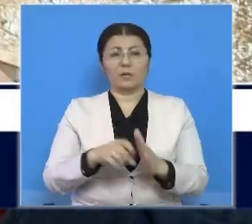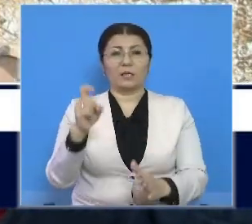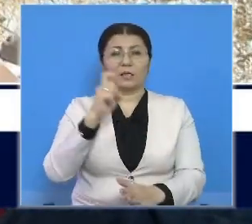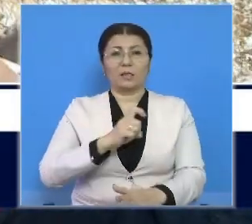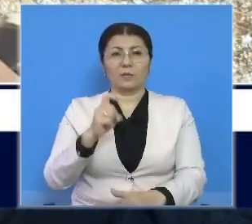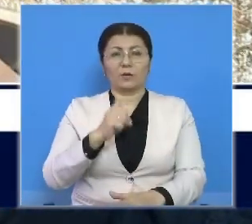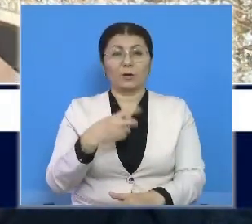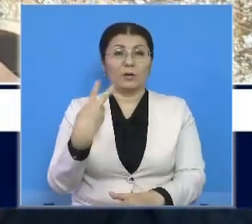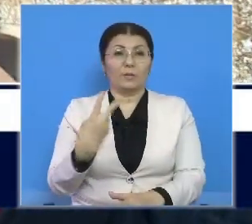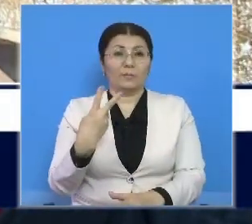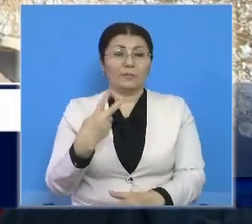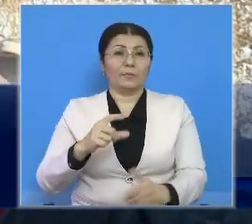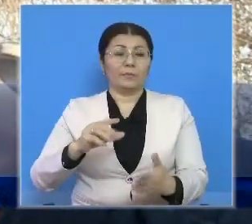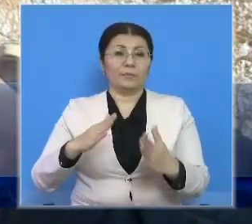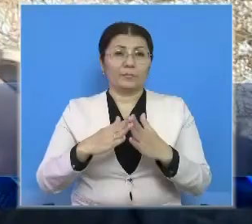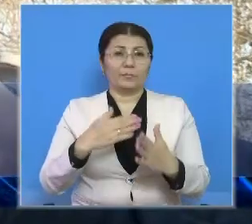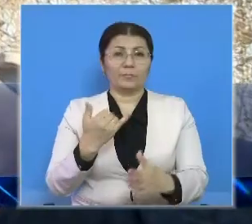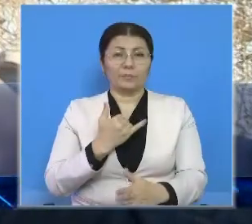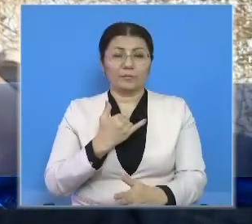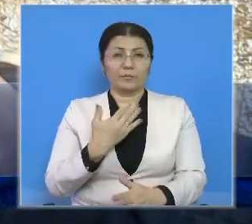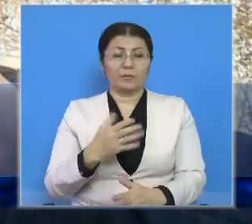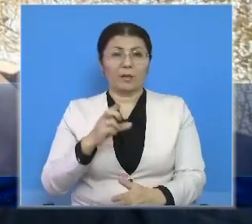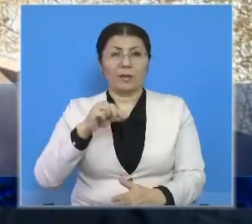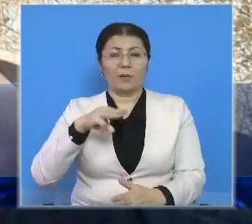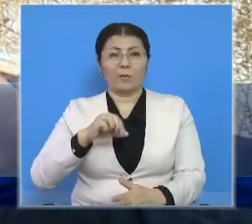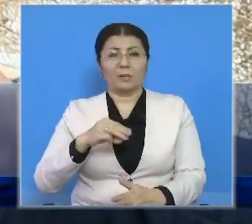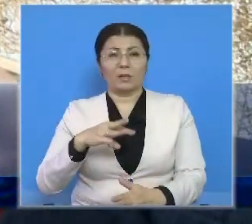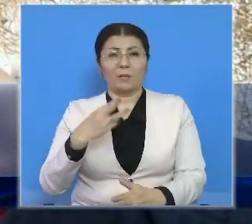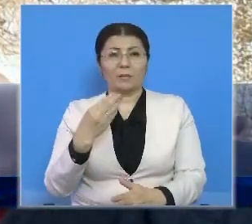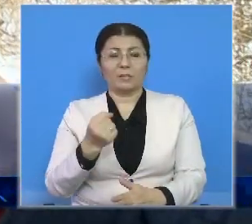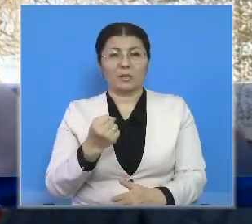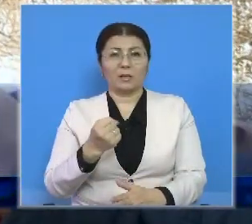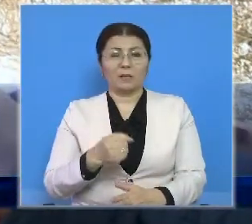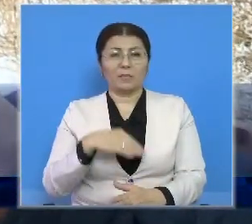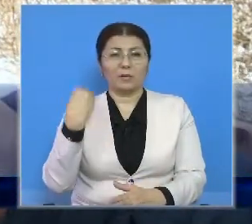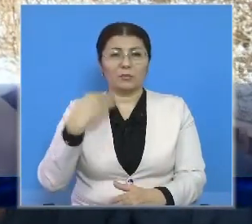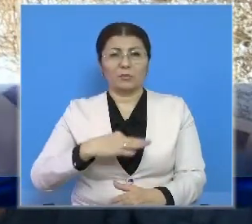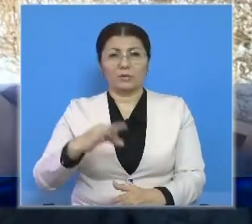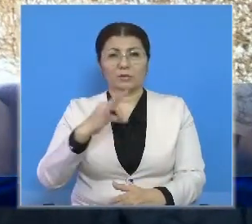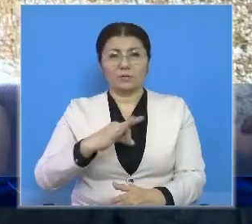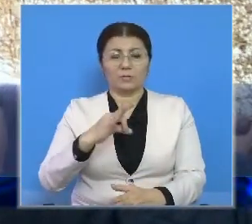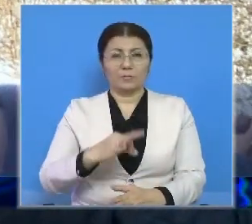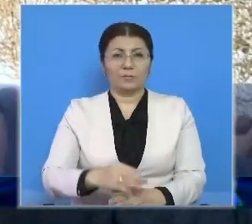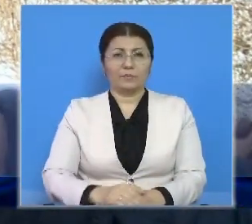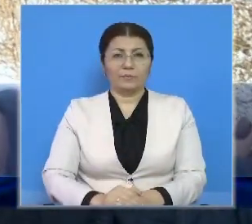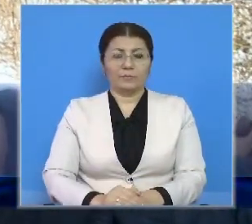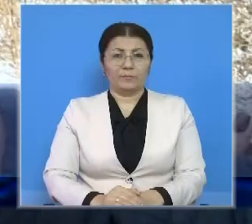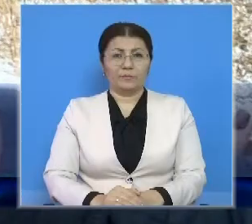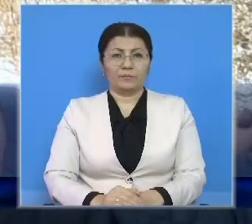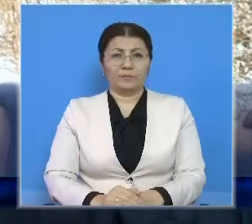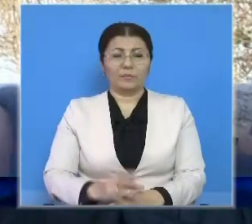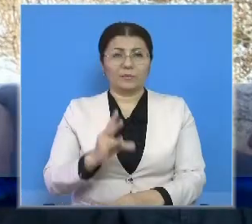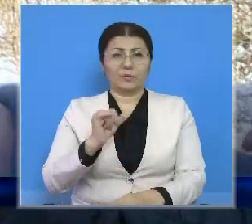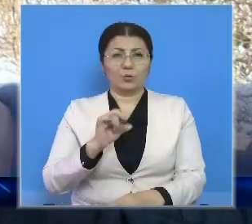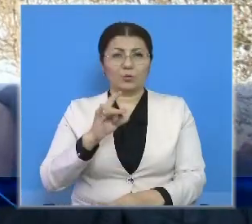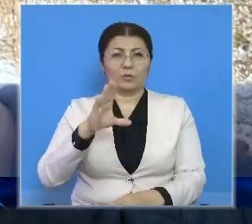Храмтау, 2 жилых дома. Один у нас идет в Батамши и также вот здесь, в Ахтубинске, в этом жилом массиве